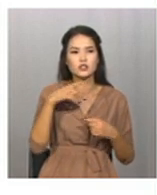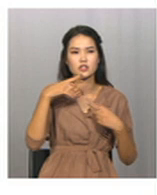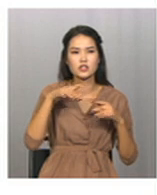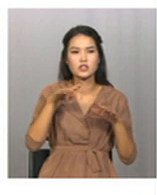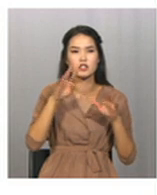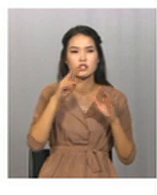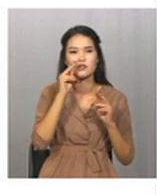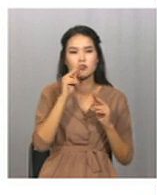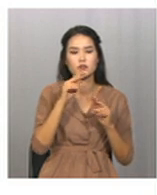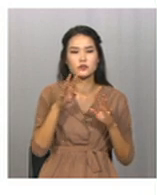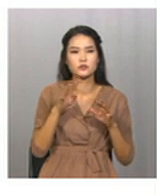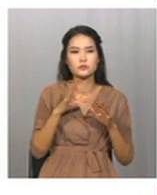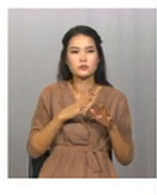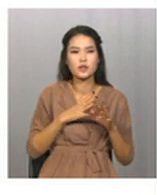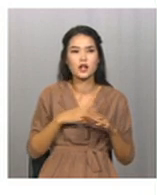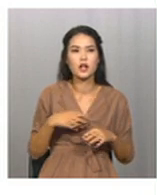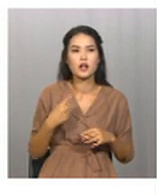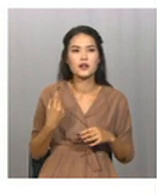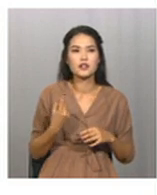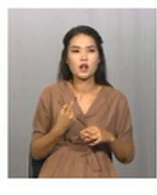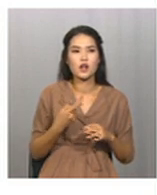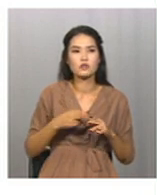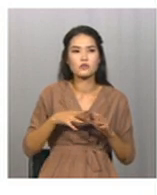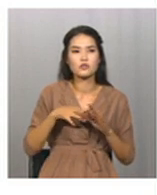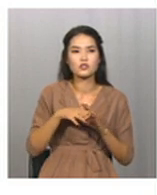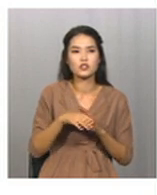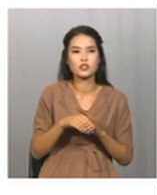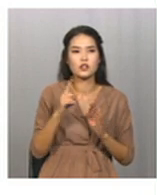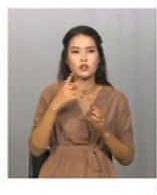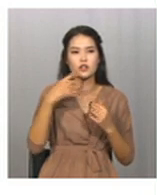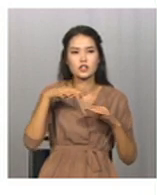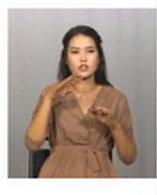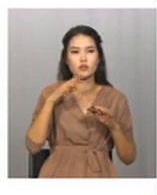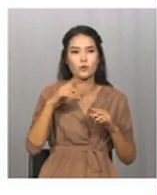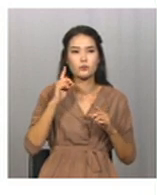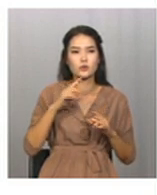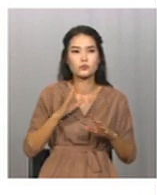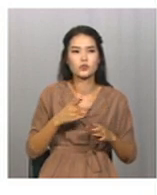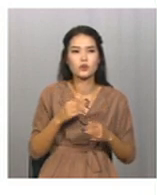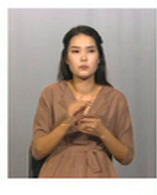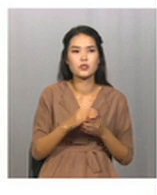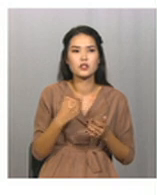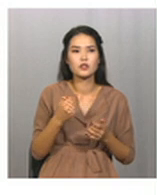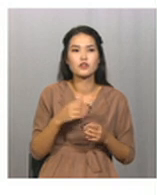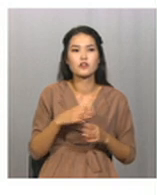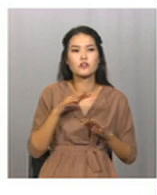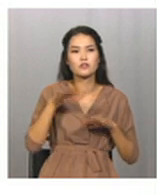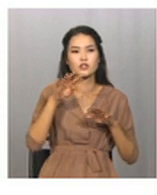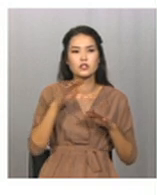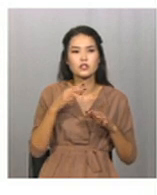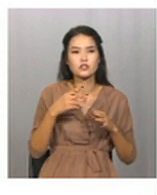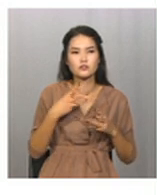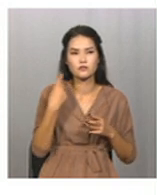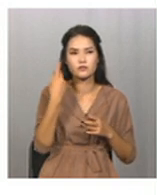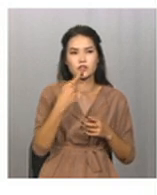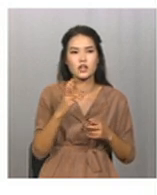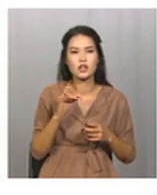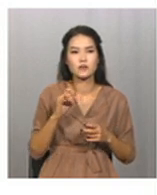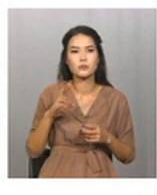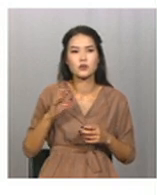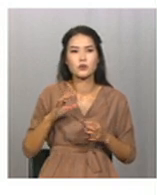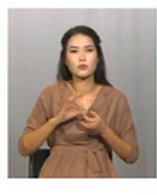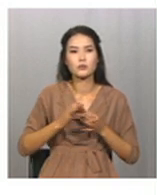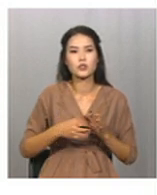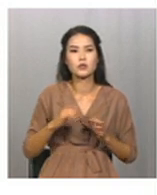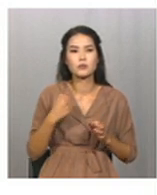ресницы виновато дрогнули. Раз уж речь зашла о ресницах, уместно будет описать внешность Эраста Петровича поподробнее, ибо